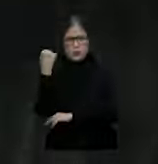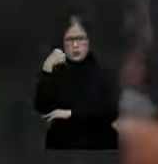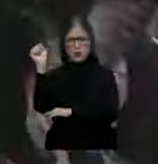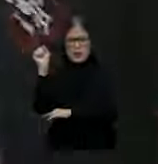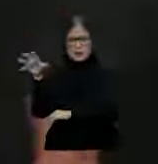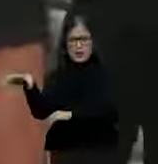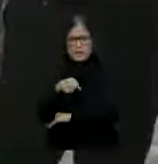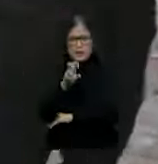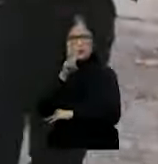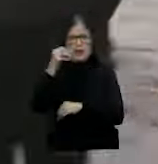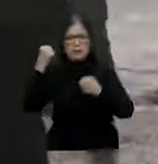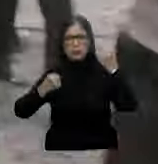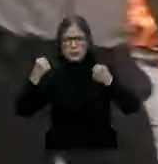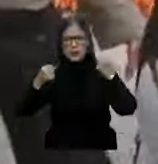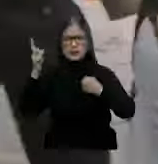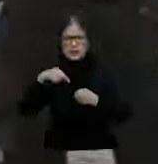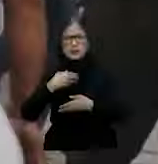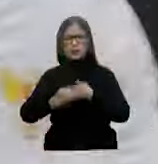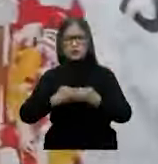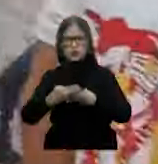yang dilakukan debt collector dari perusahaan leasing.